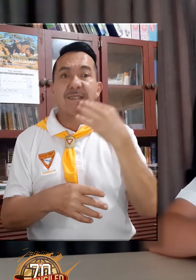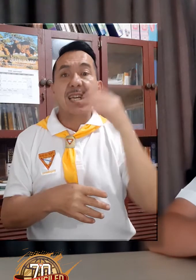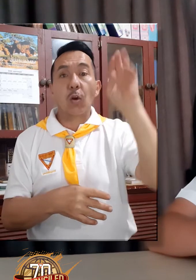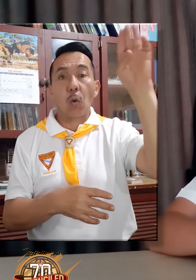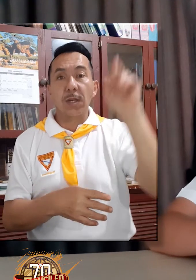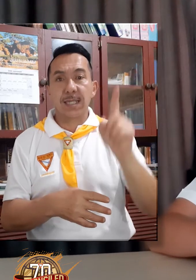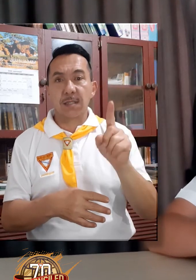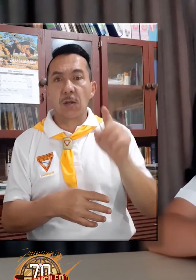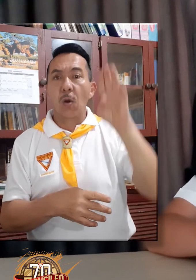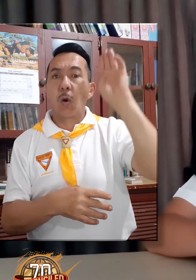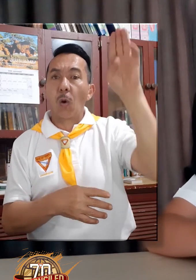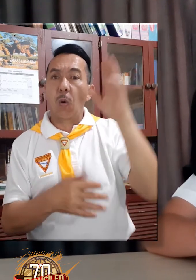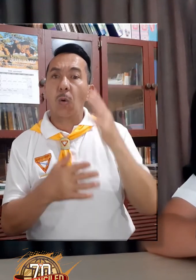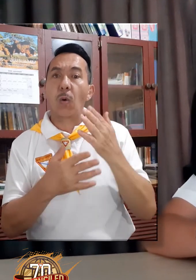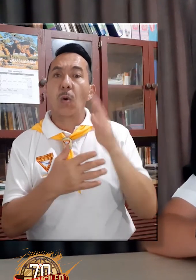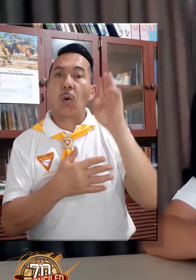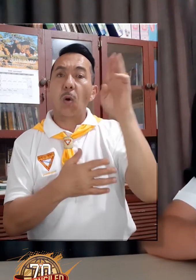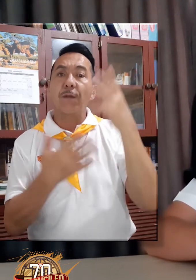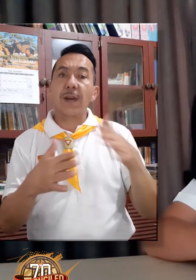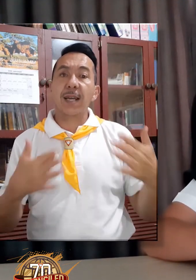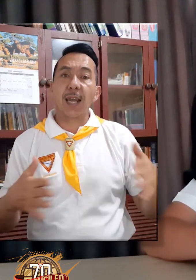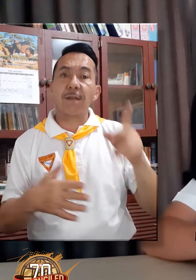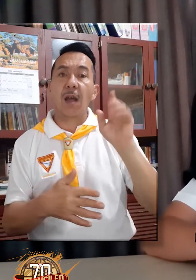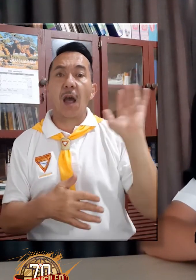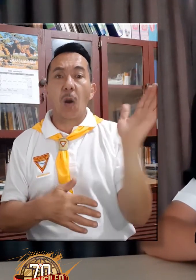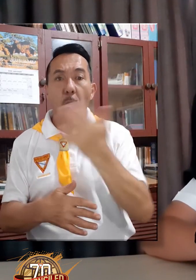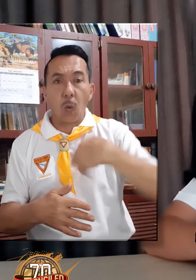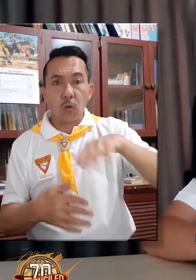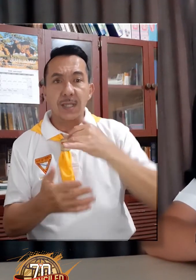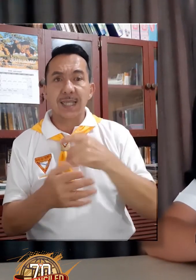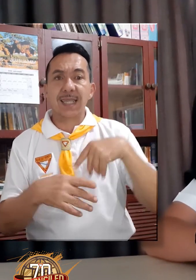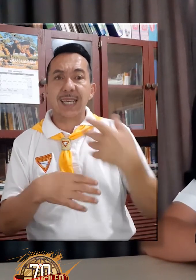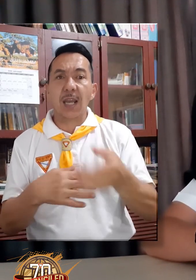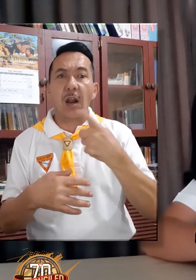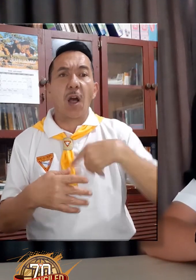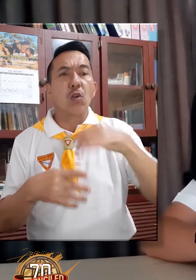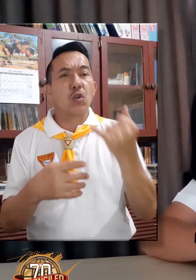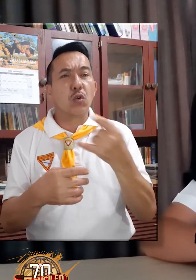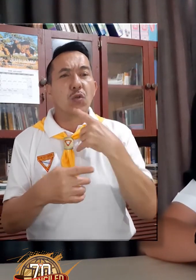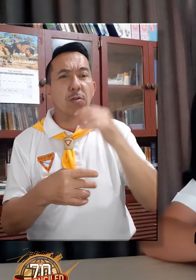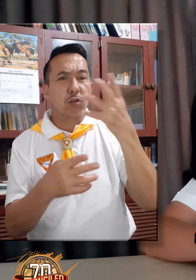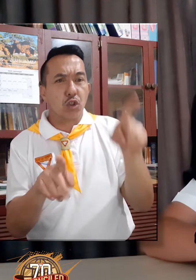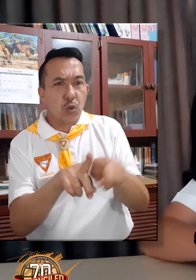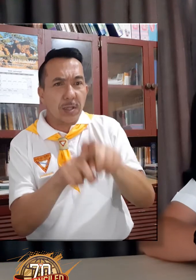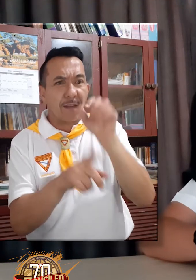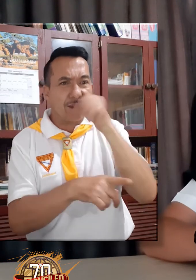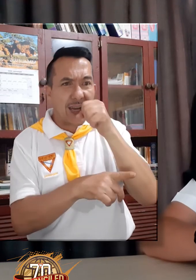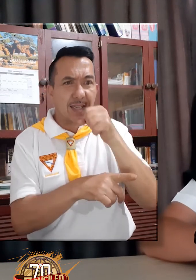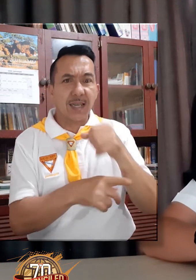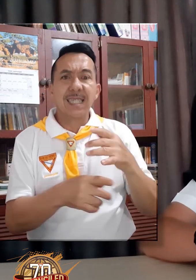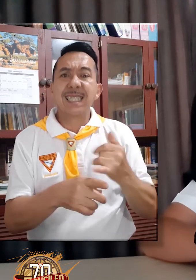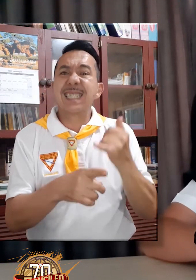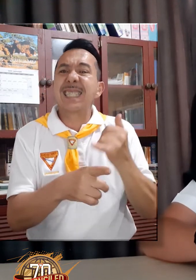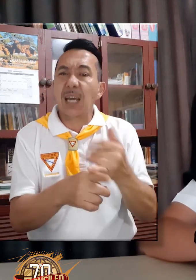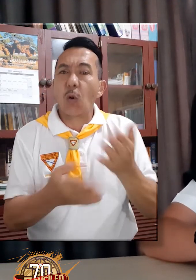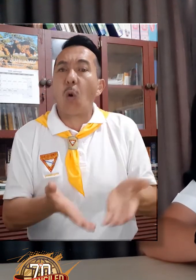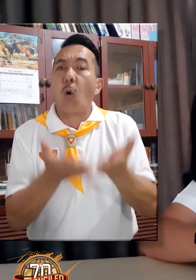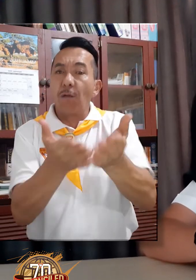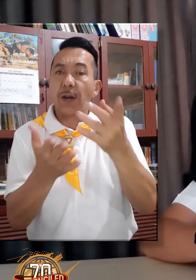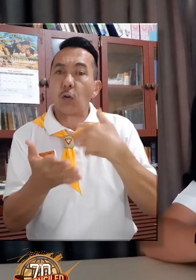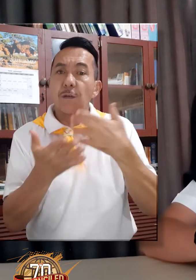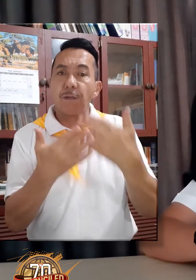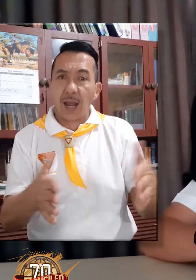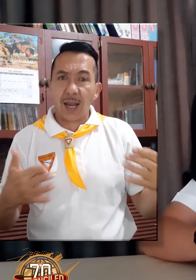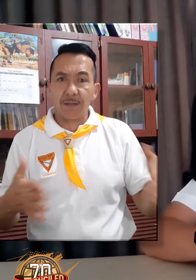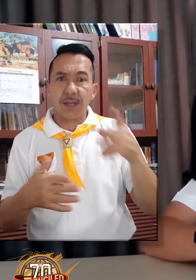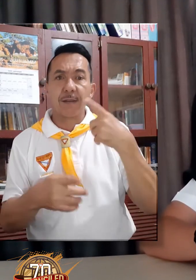wie God is. God vergewe ons, al tree ons op soos varke, steeds offer hy vergifnis vir ons